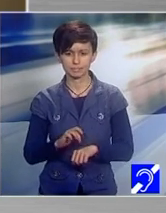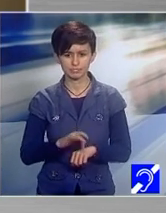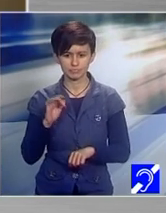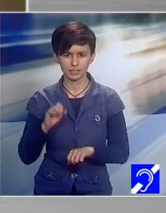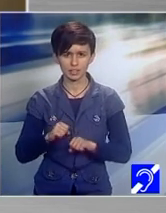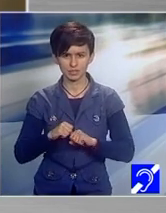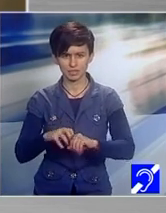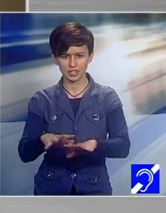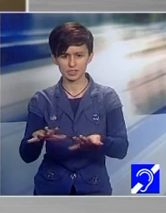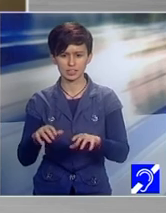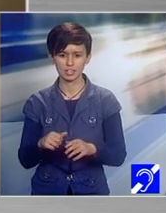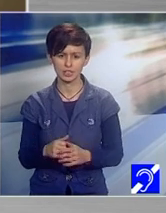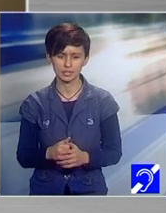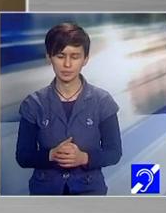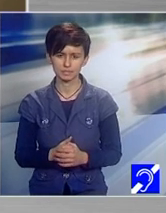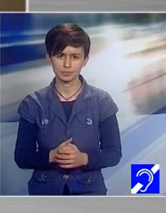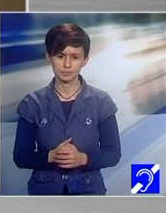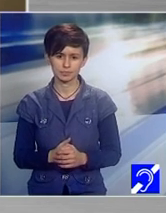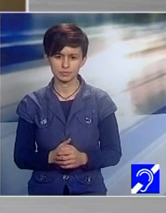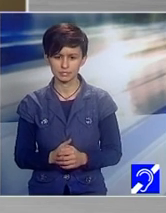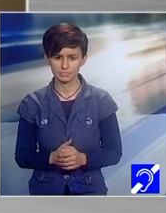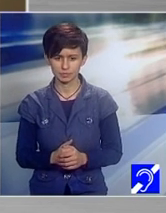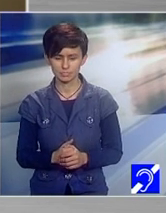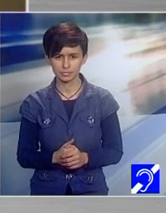Deci acesta este. Dar sunt costuri. Compatibilitatea se face înainte, deci